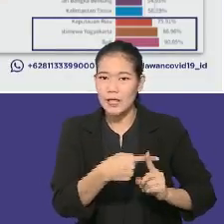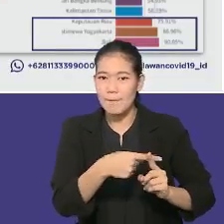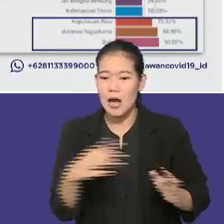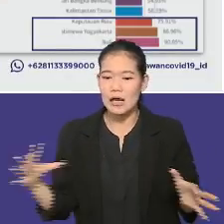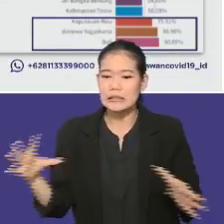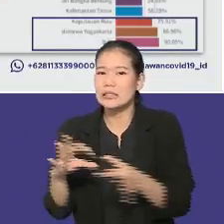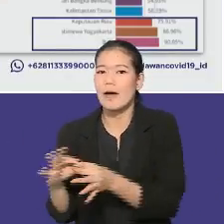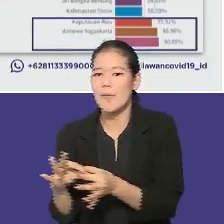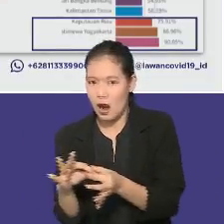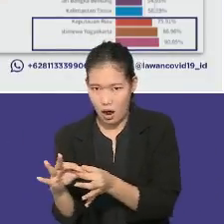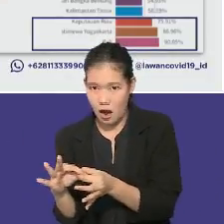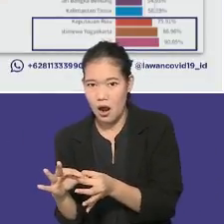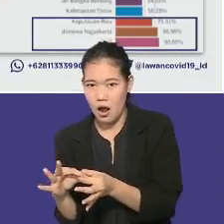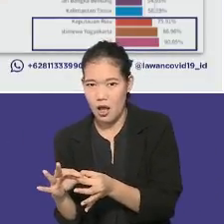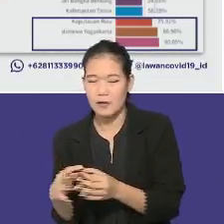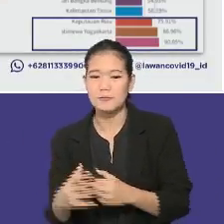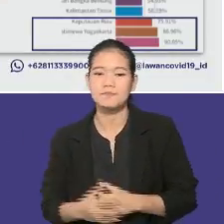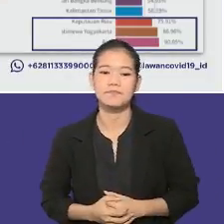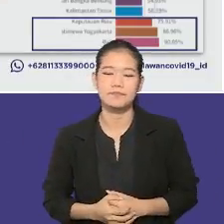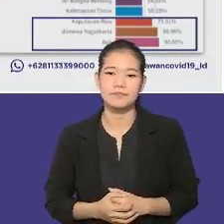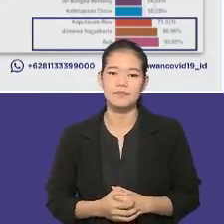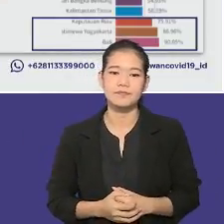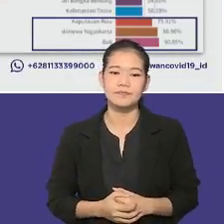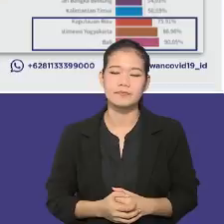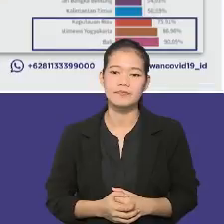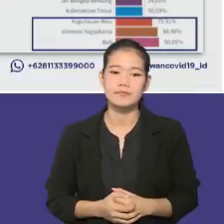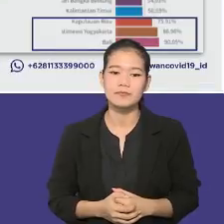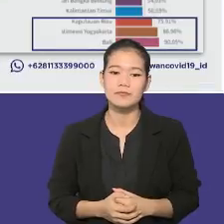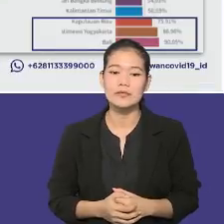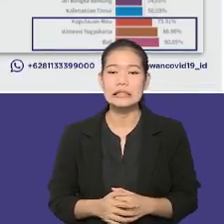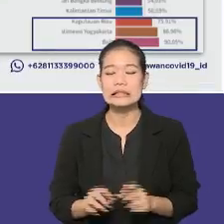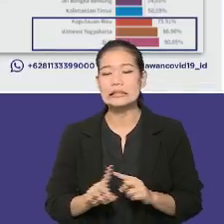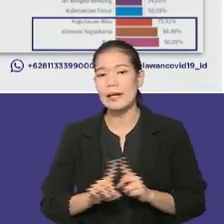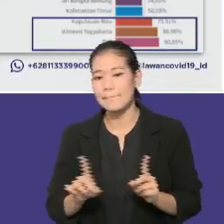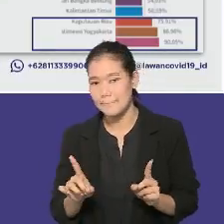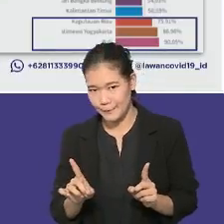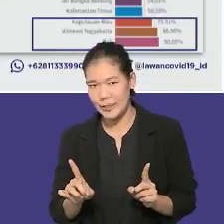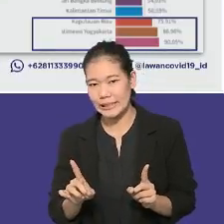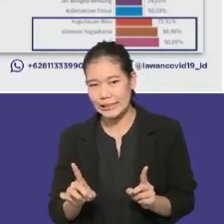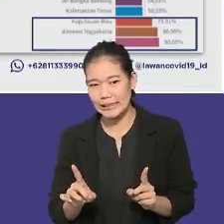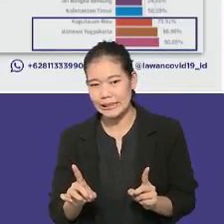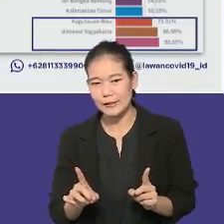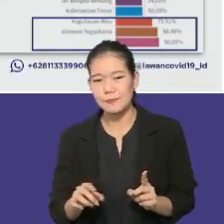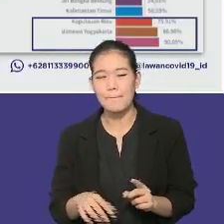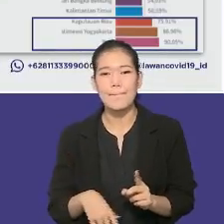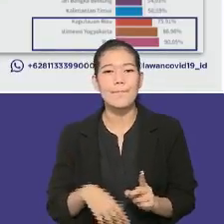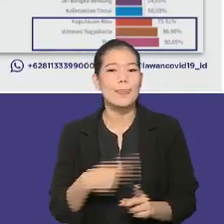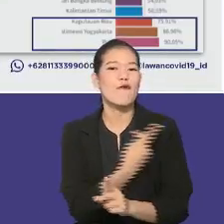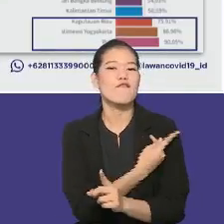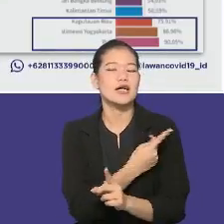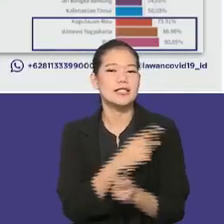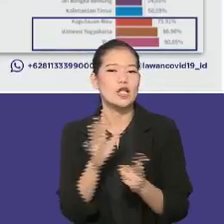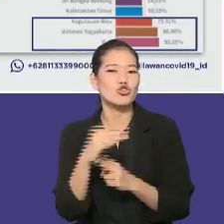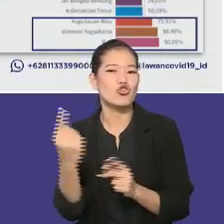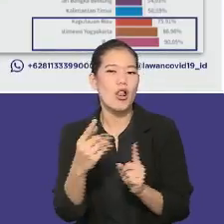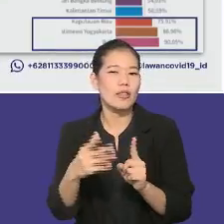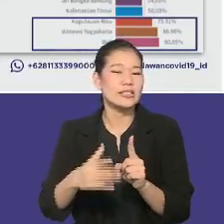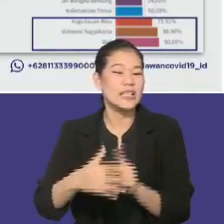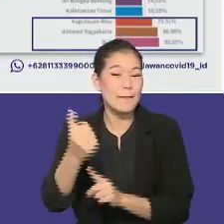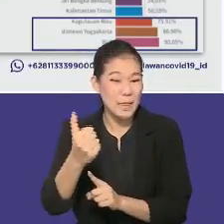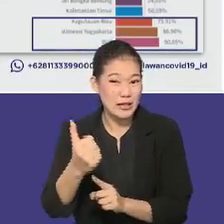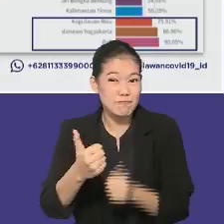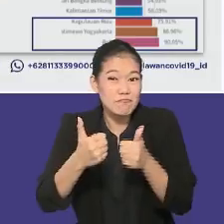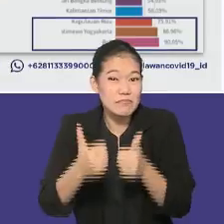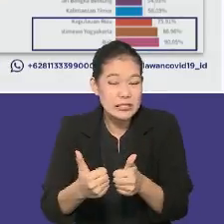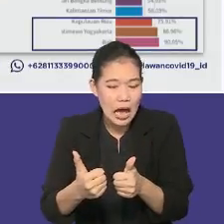tengah terbatasnya ketersediaan vaksin global. Meskipun demikian, tercapainya target vaksinasi nasional tidak